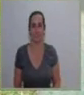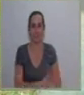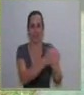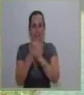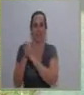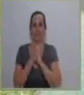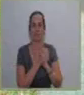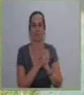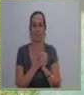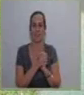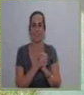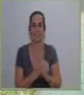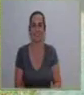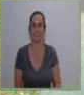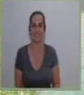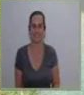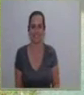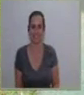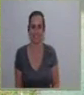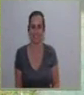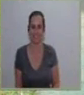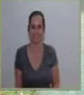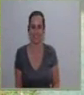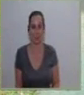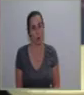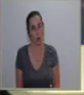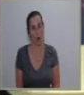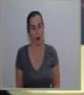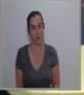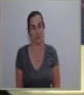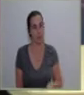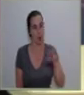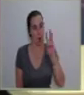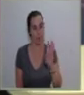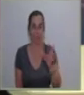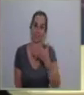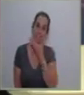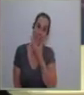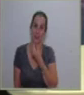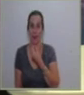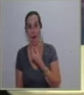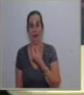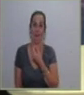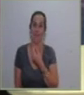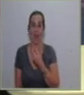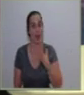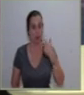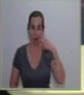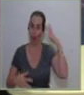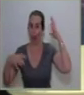שלום לכם! אוי, שלומית. אוי, איזה יופי. אני חושב שיש לך